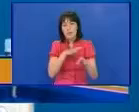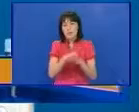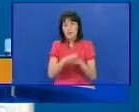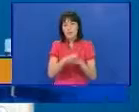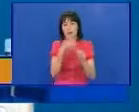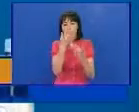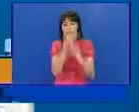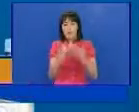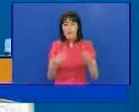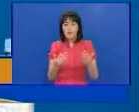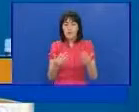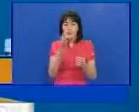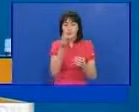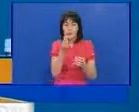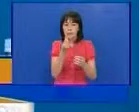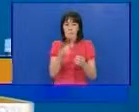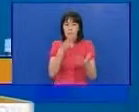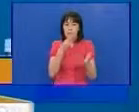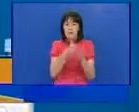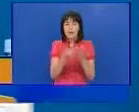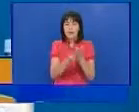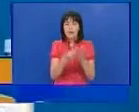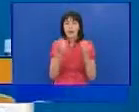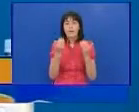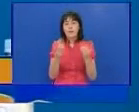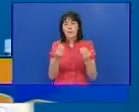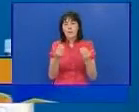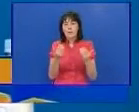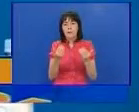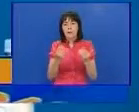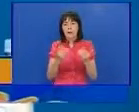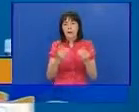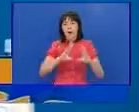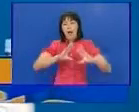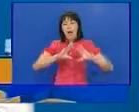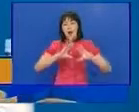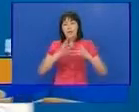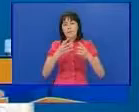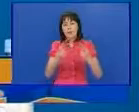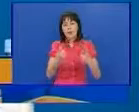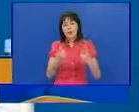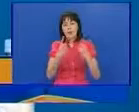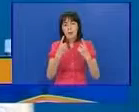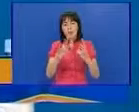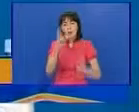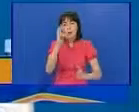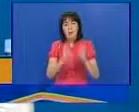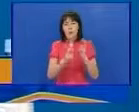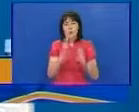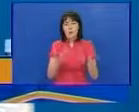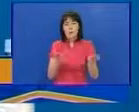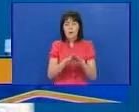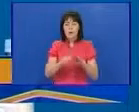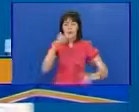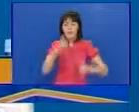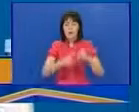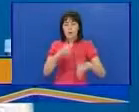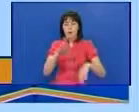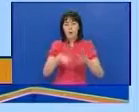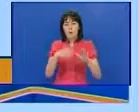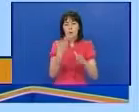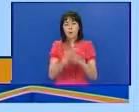өнімдерімізді теңгедей бағаларымызды сақтап қалып, бұл әлемнің ірі өндіріс орындарымен бәсекелесуге зор мүмкіндік туып